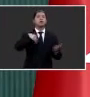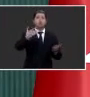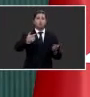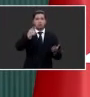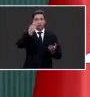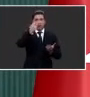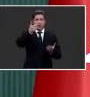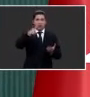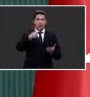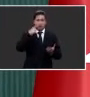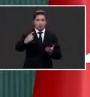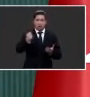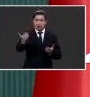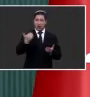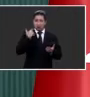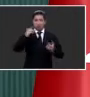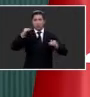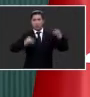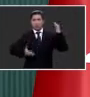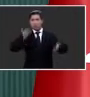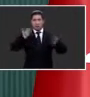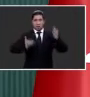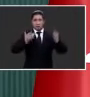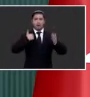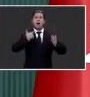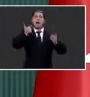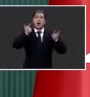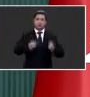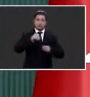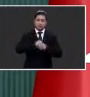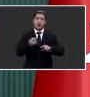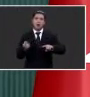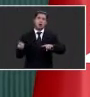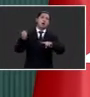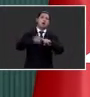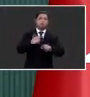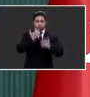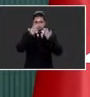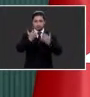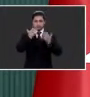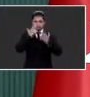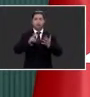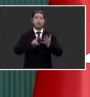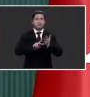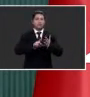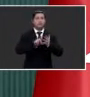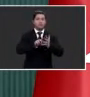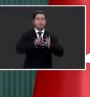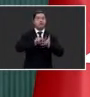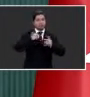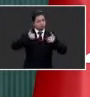ücretlilerin gelirleri arasındaki dengesizliği azaltacak ilave önlemleri aşama aşama